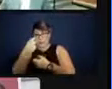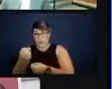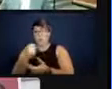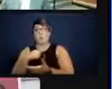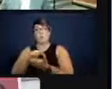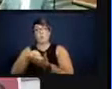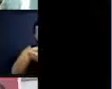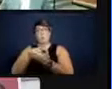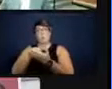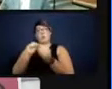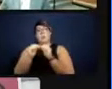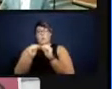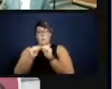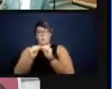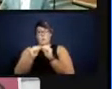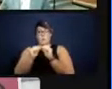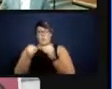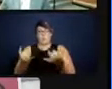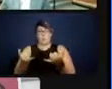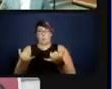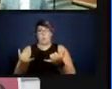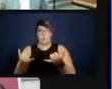katika mchakato huu